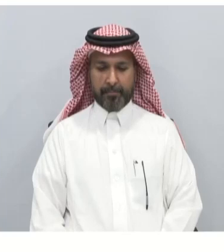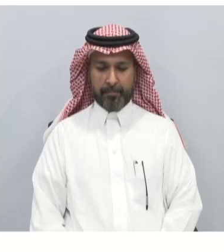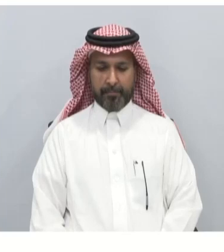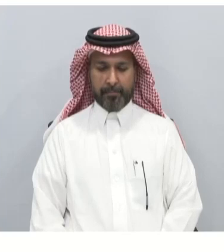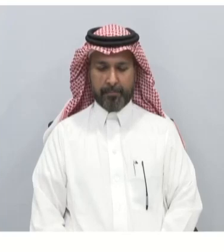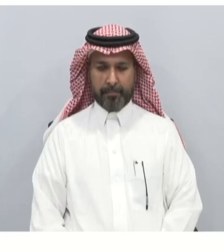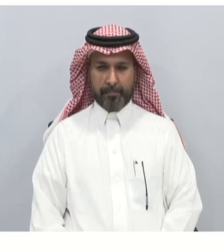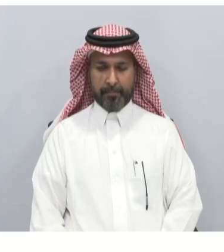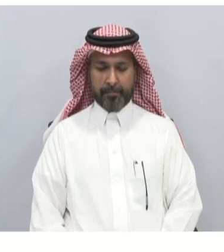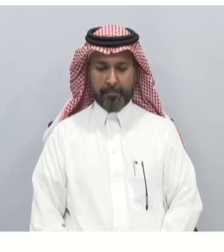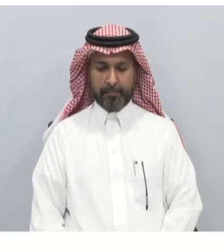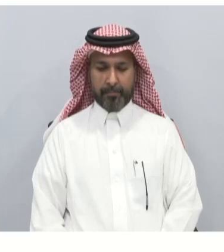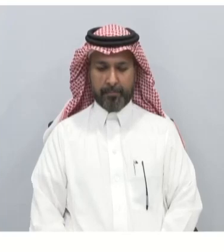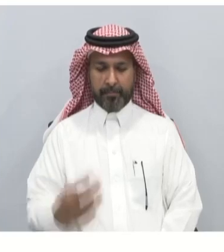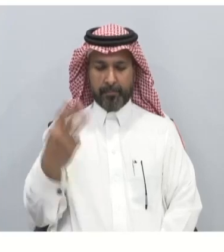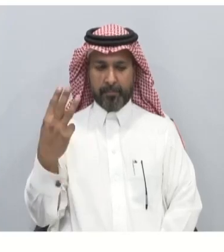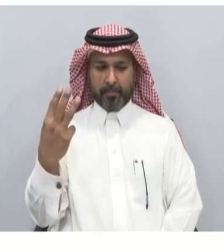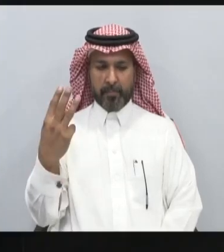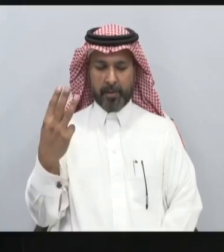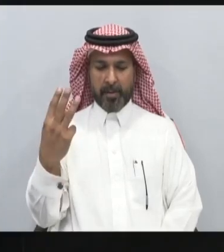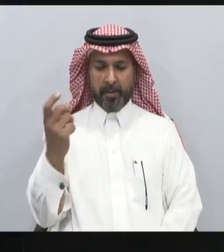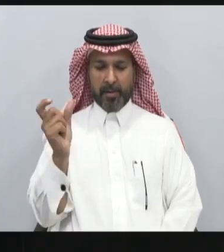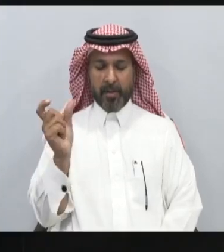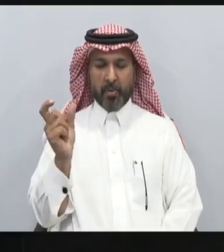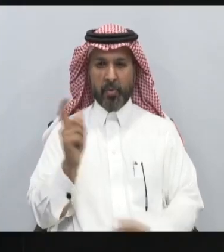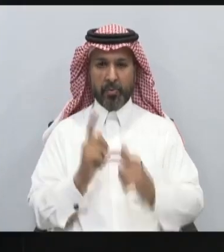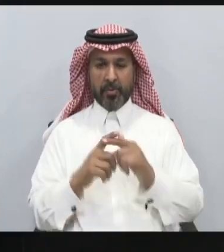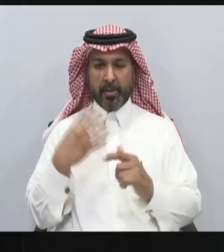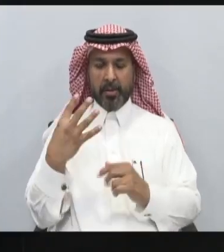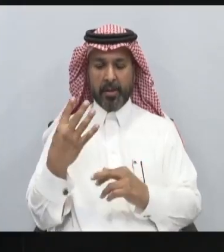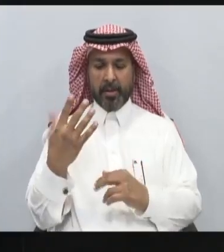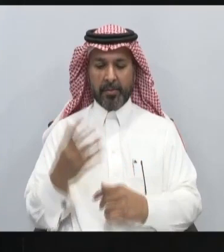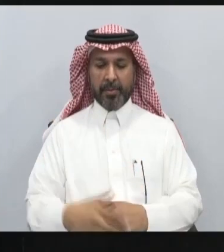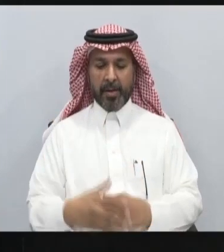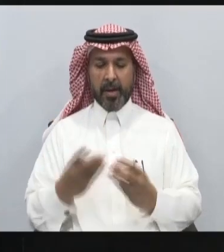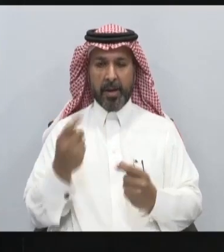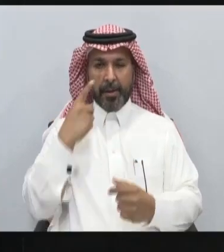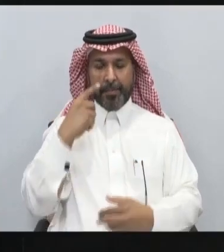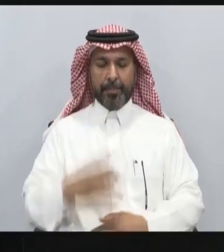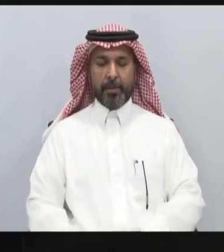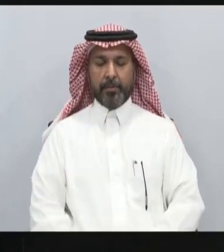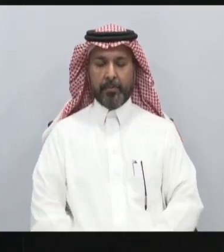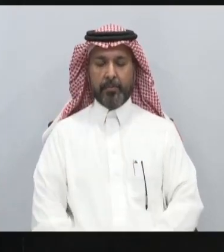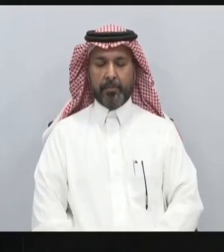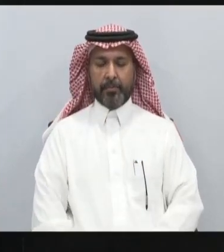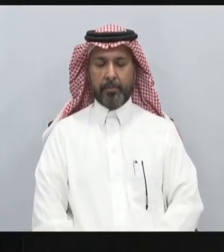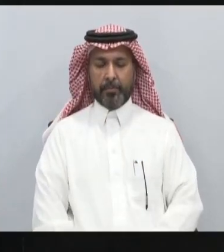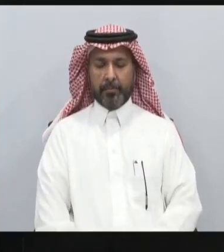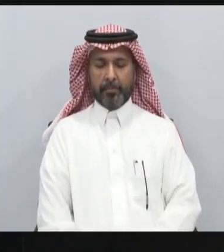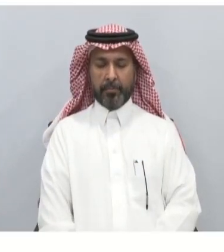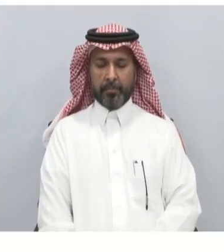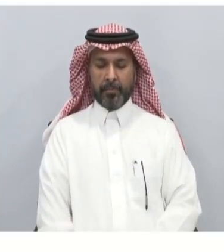3 نون زائدا 4 معطينا هنا المتتابعة، يعني لم يعطيني سرد عناصر إنما بحدها